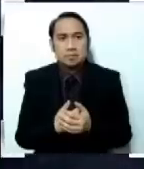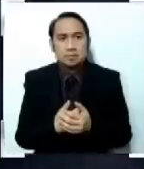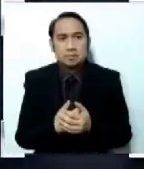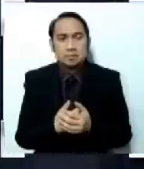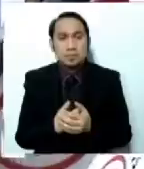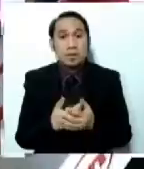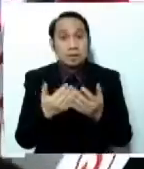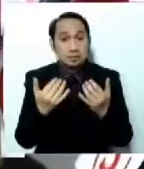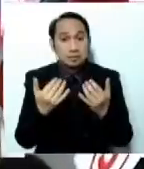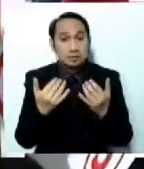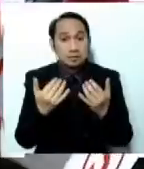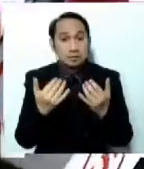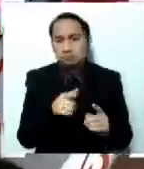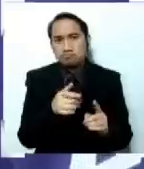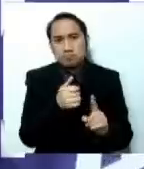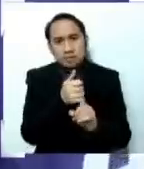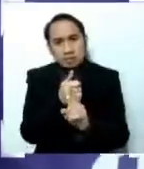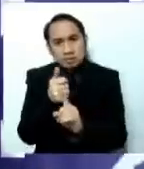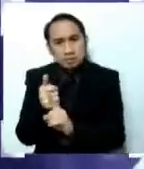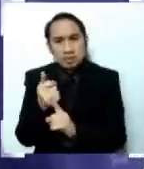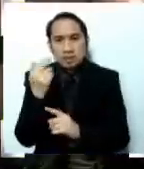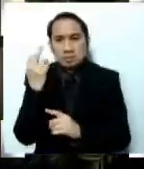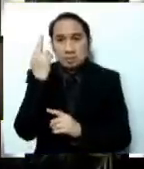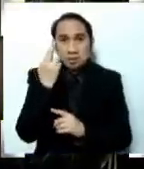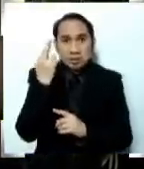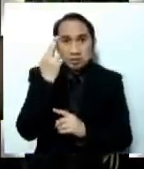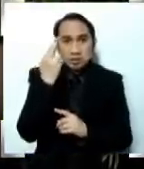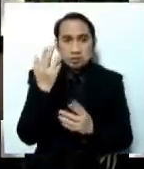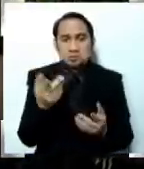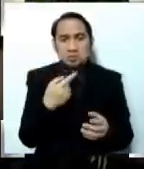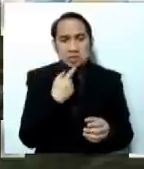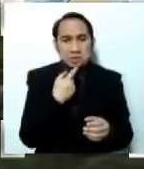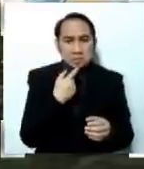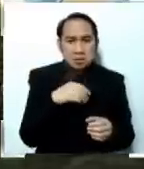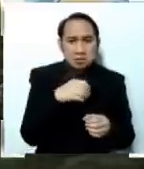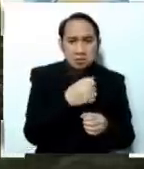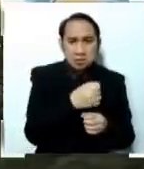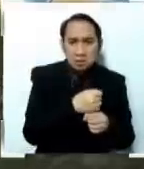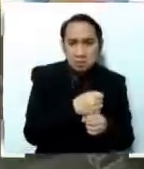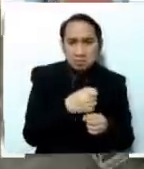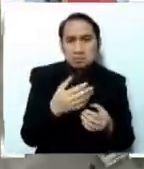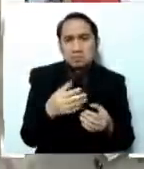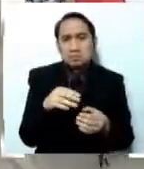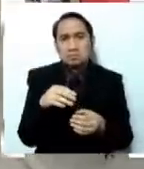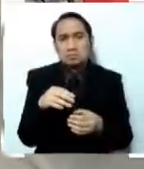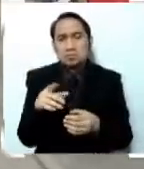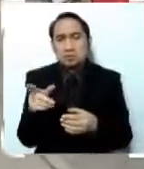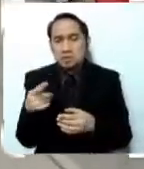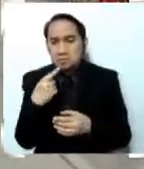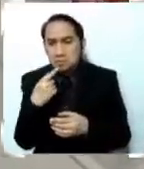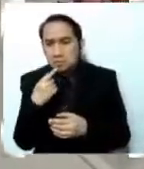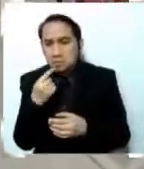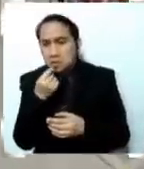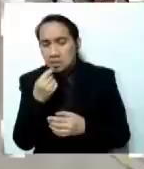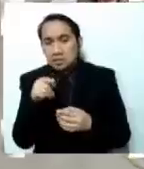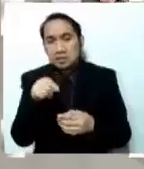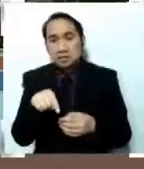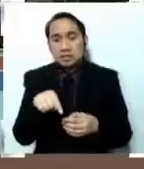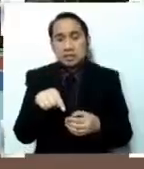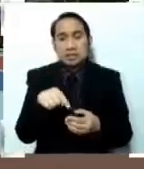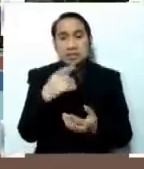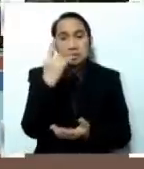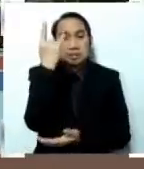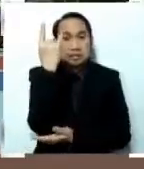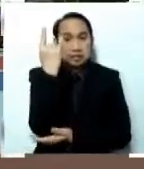Kanya-kanyang dahilan. Nag-giyosi po. Nagkakape po. Natututpik lang po ako, sir. Pero sa Quezon Memorial Circle pa rin ang bagsak ng